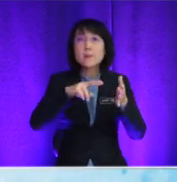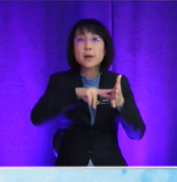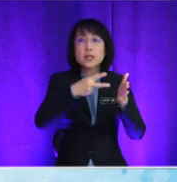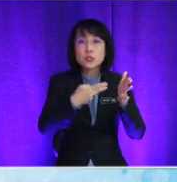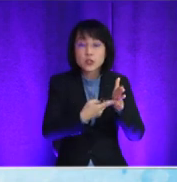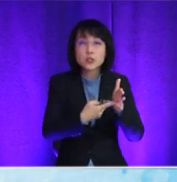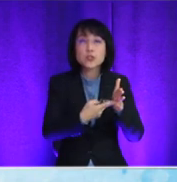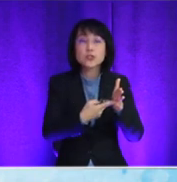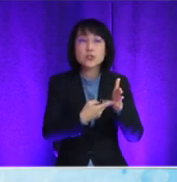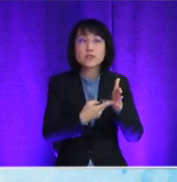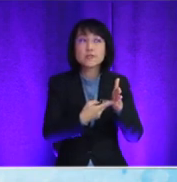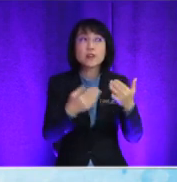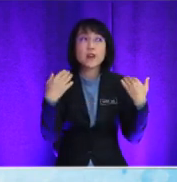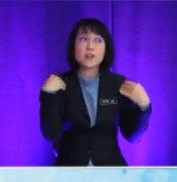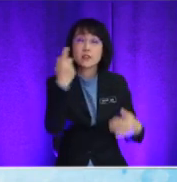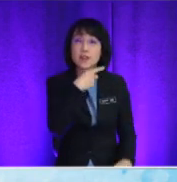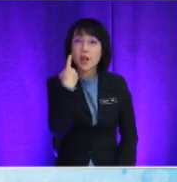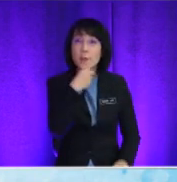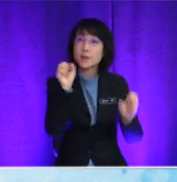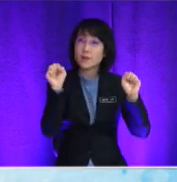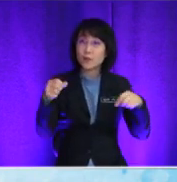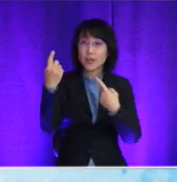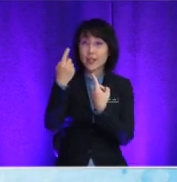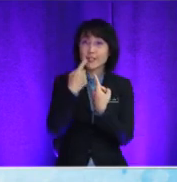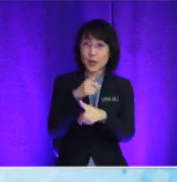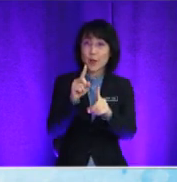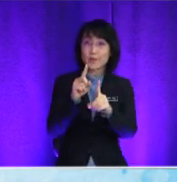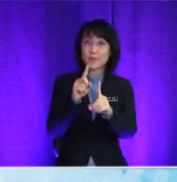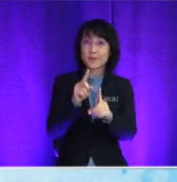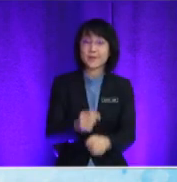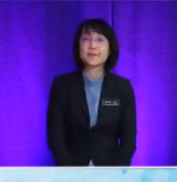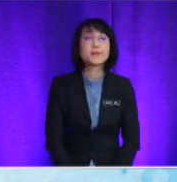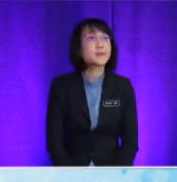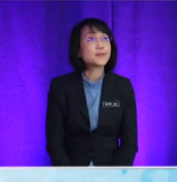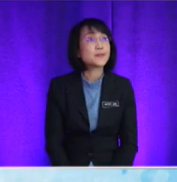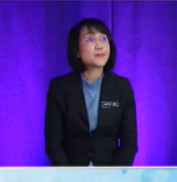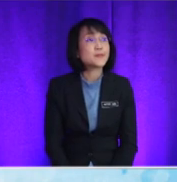ada sapu-sapu yang nak jawab ada yang nak coba Nak coba